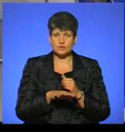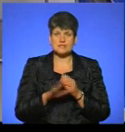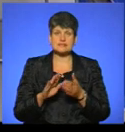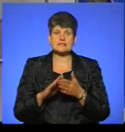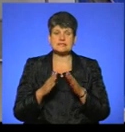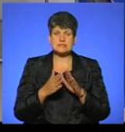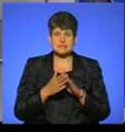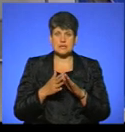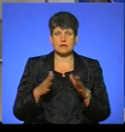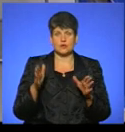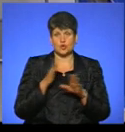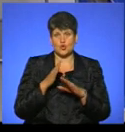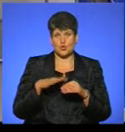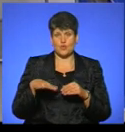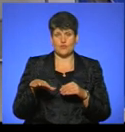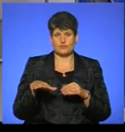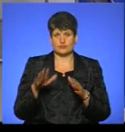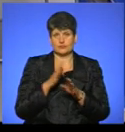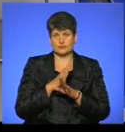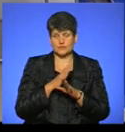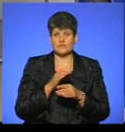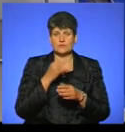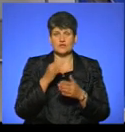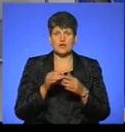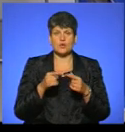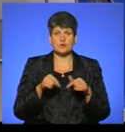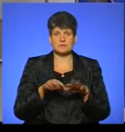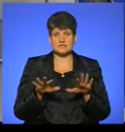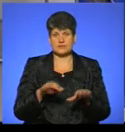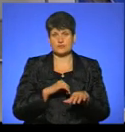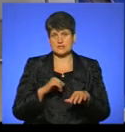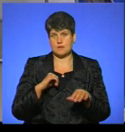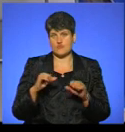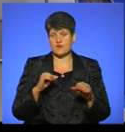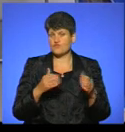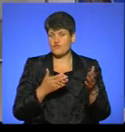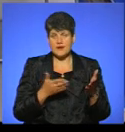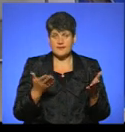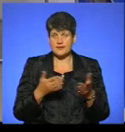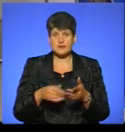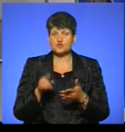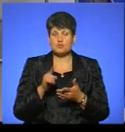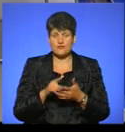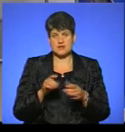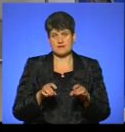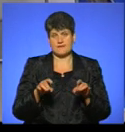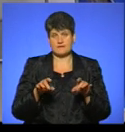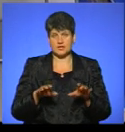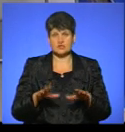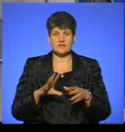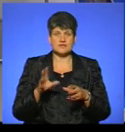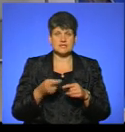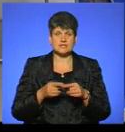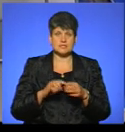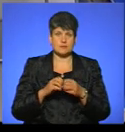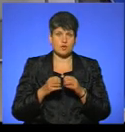довкілля відповідає орган місцевого самоврядування, який зобов'язаний вирішувати всі ці проблеми,